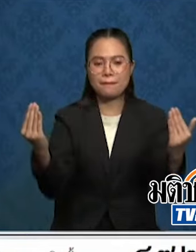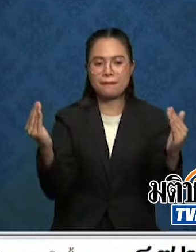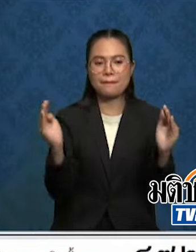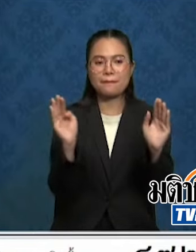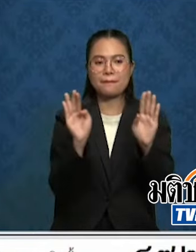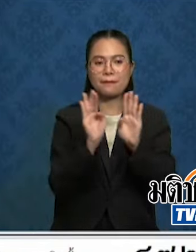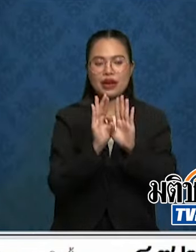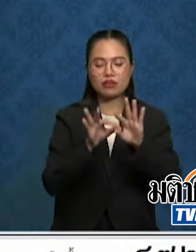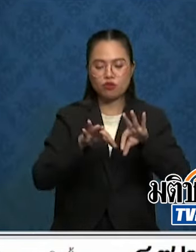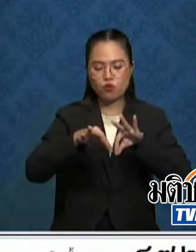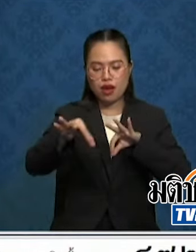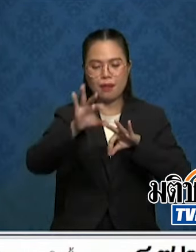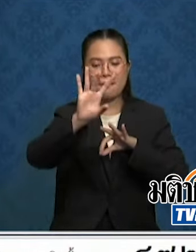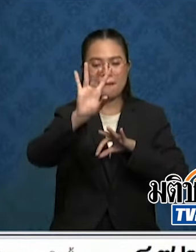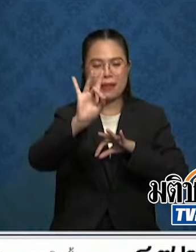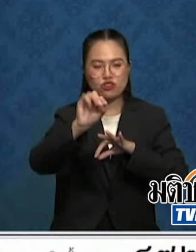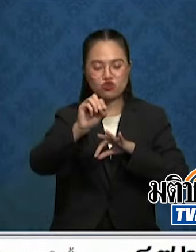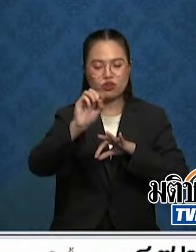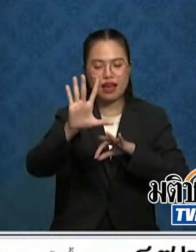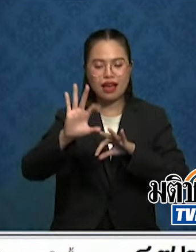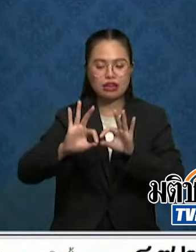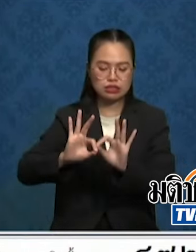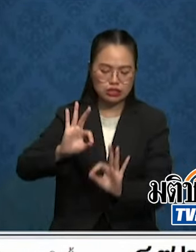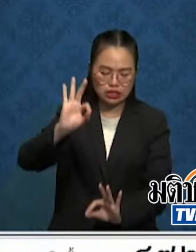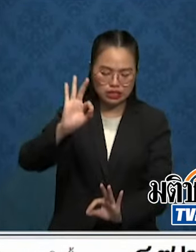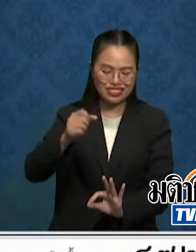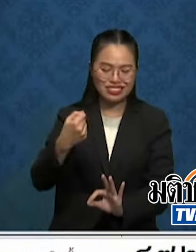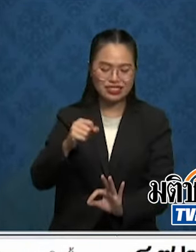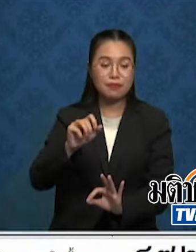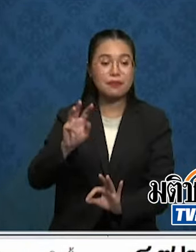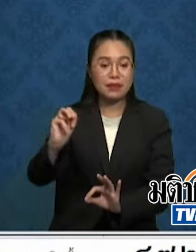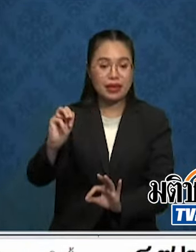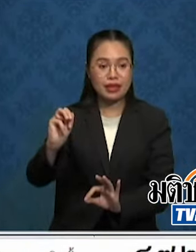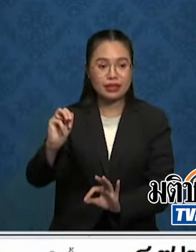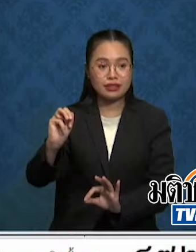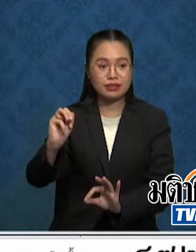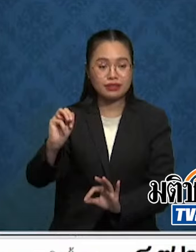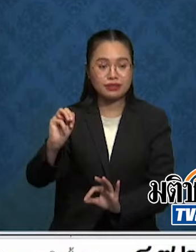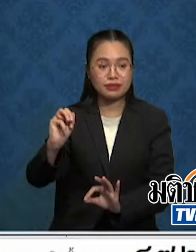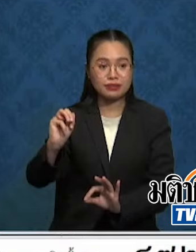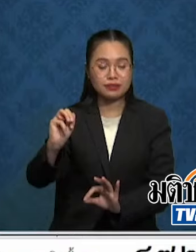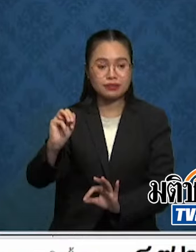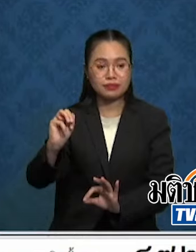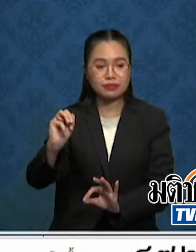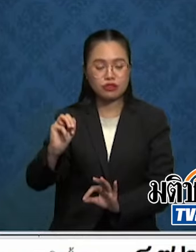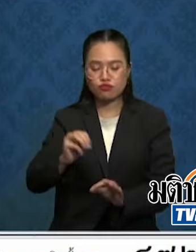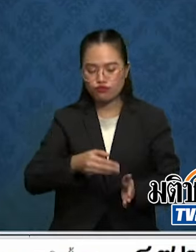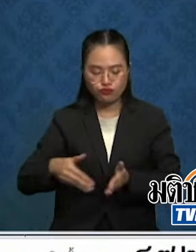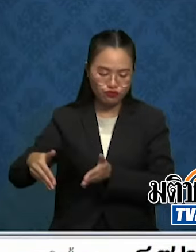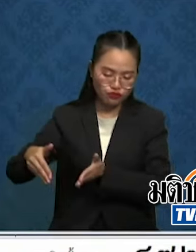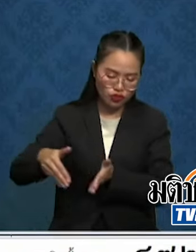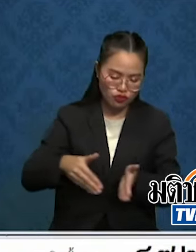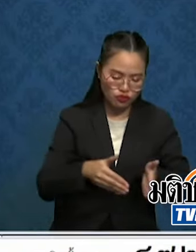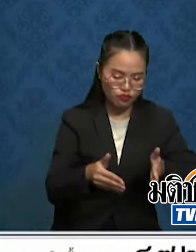ของบ่อประมาณ 8.5 เมตรและความลึกของบ่อ10เมตรมีความยาวของรถของประชาชนที่ต้องใช้การเบี่ยง